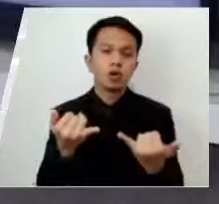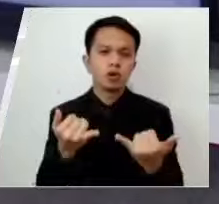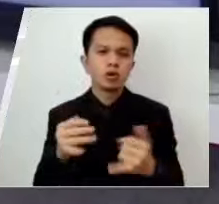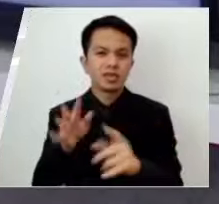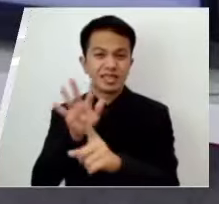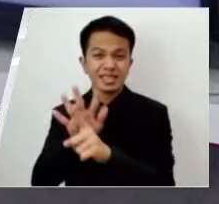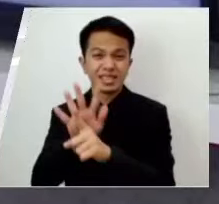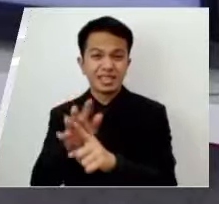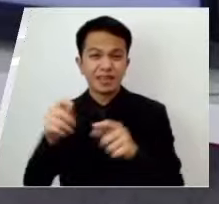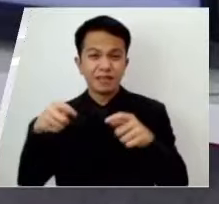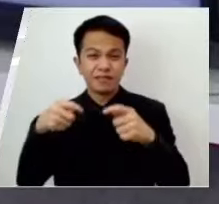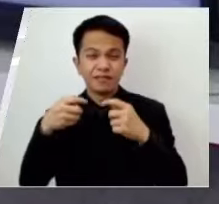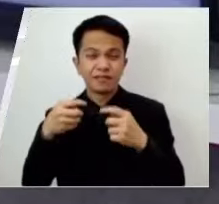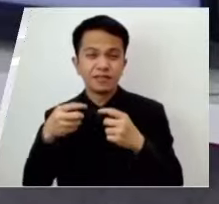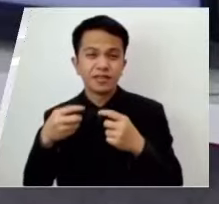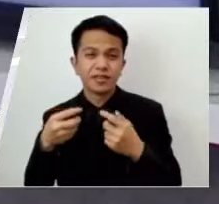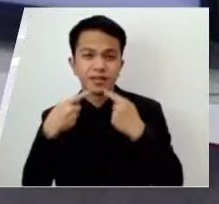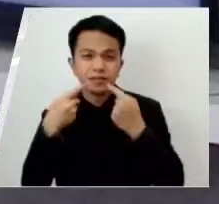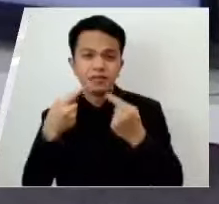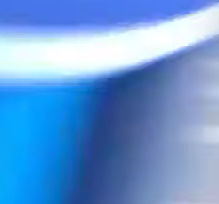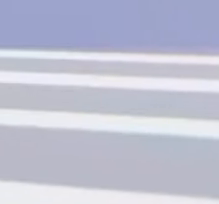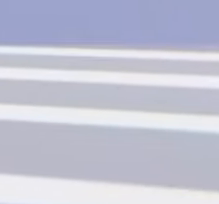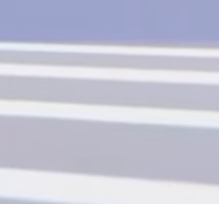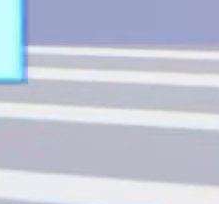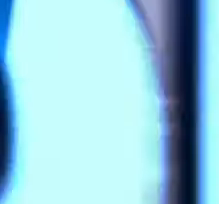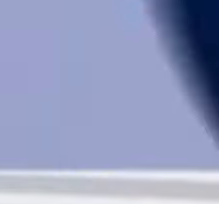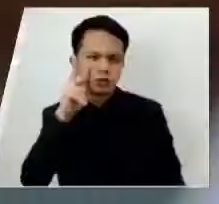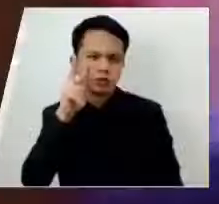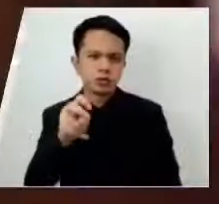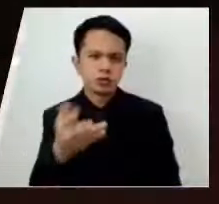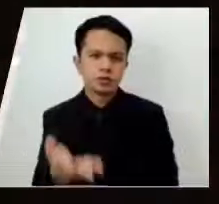sa pagsaksi ni Sandra Aguinaldo.